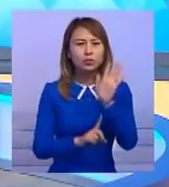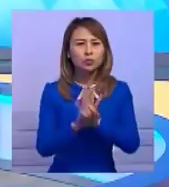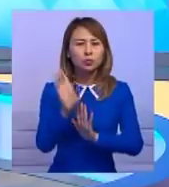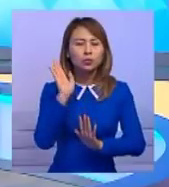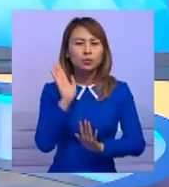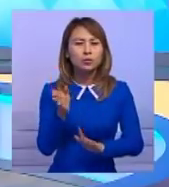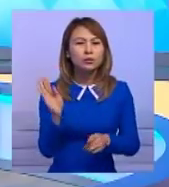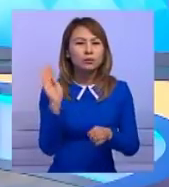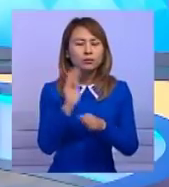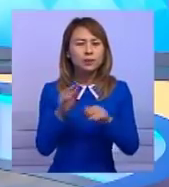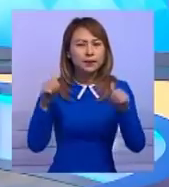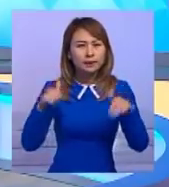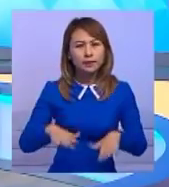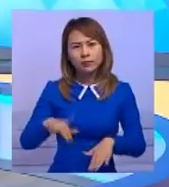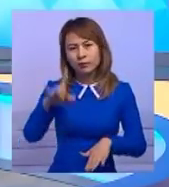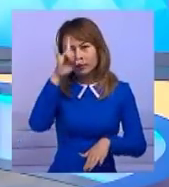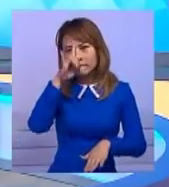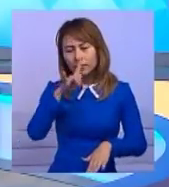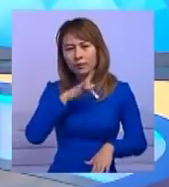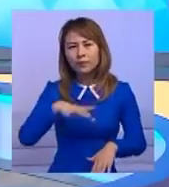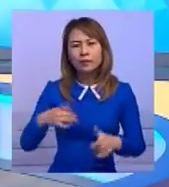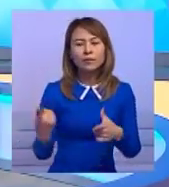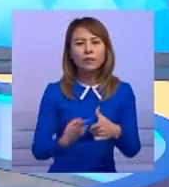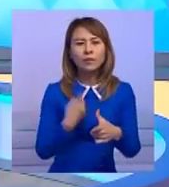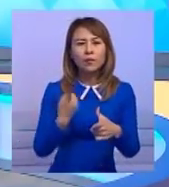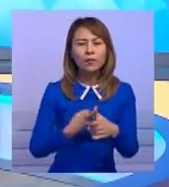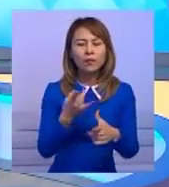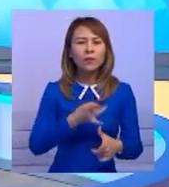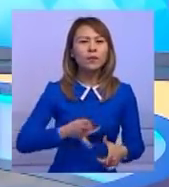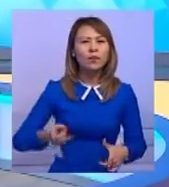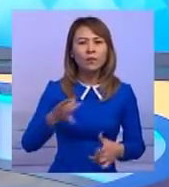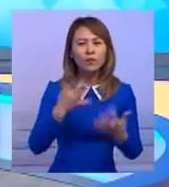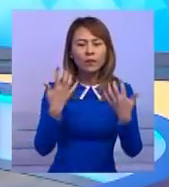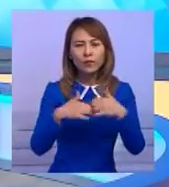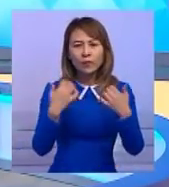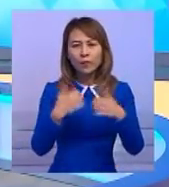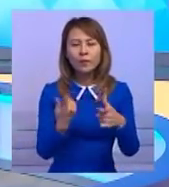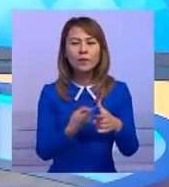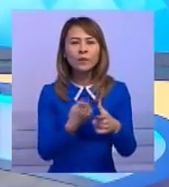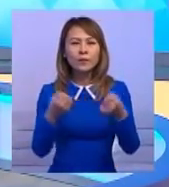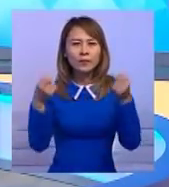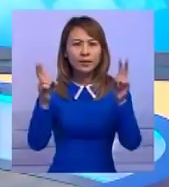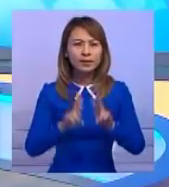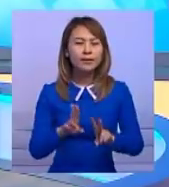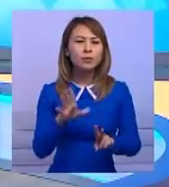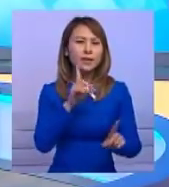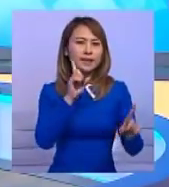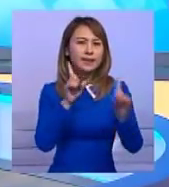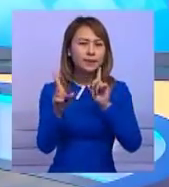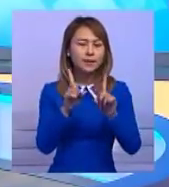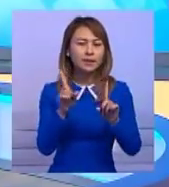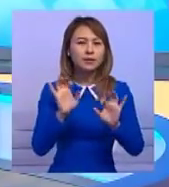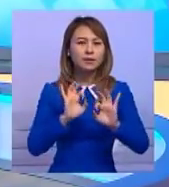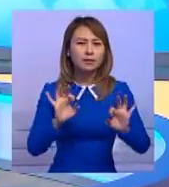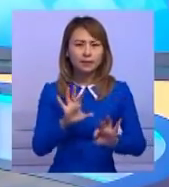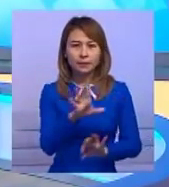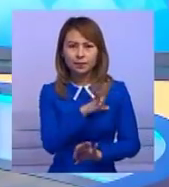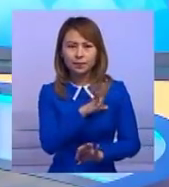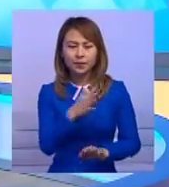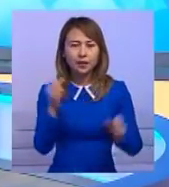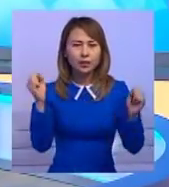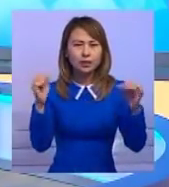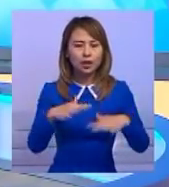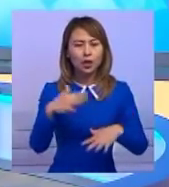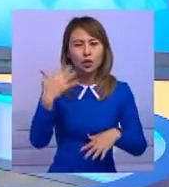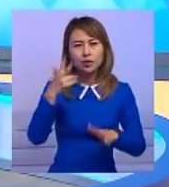көшпекші. Мұндай шешімді олар Қазақтың ақбас тұқымы республикалық палатасы өткізген арнайы семинардан кейін қабылдап отыр. Жиынға